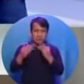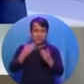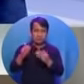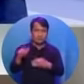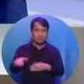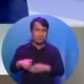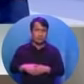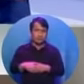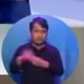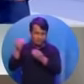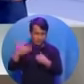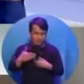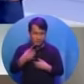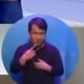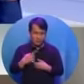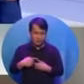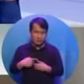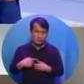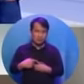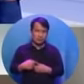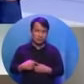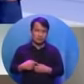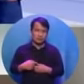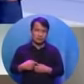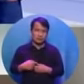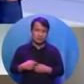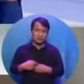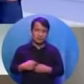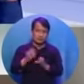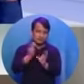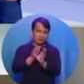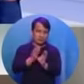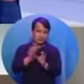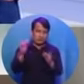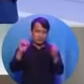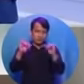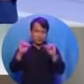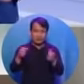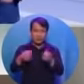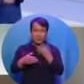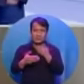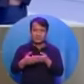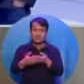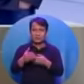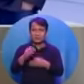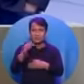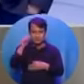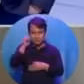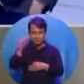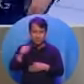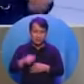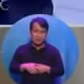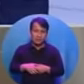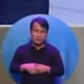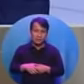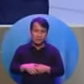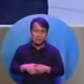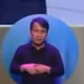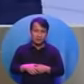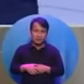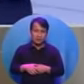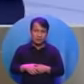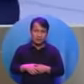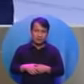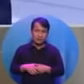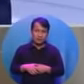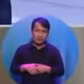to for interfering the issue. Apa, madam, thank you, ha. Sir Alex, pagbigyan ng 1 week,